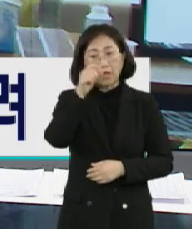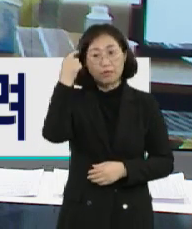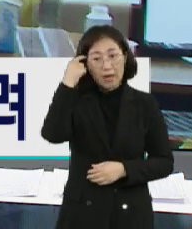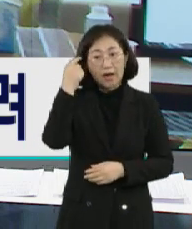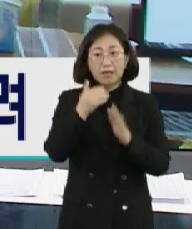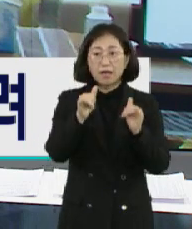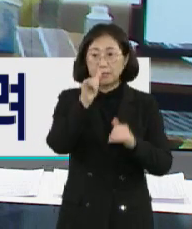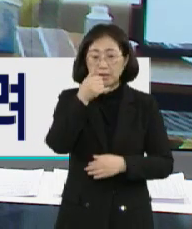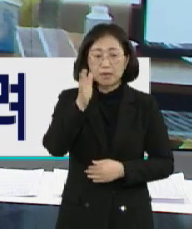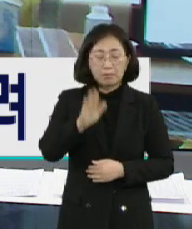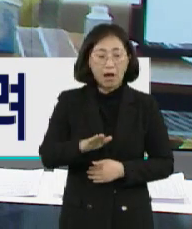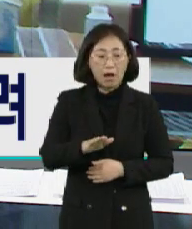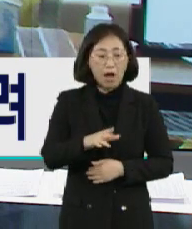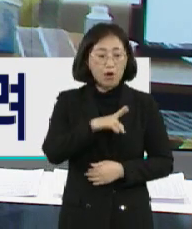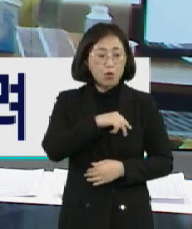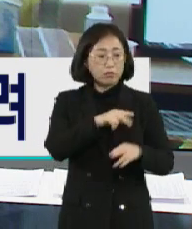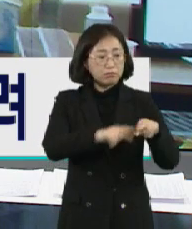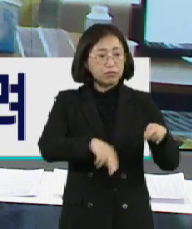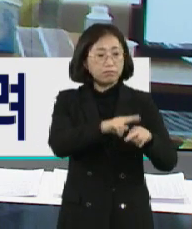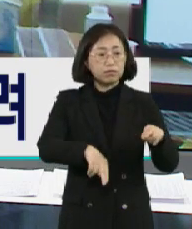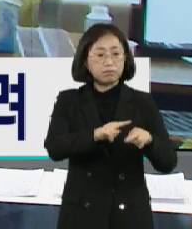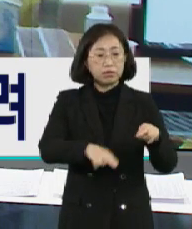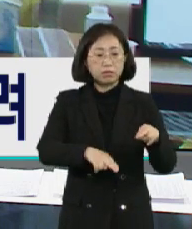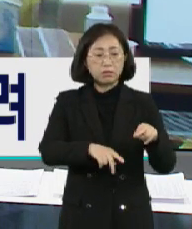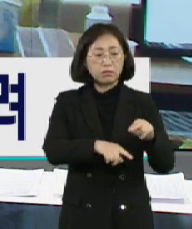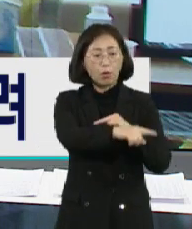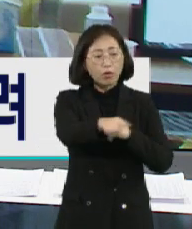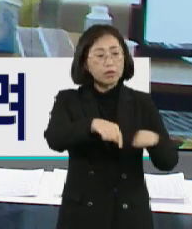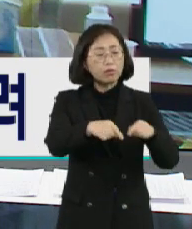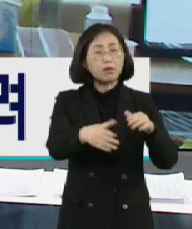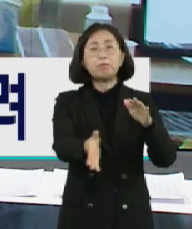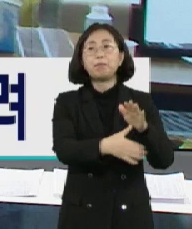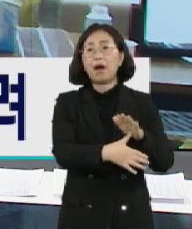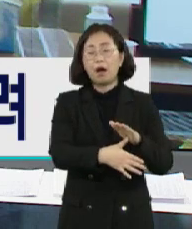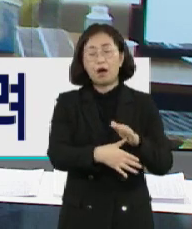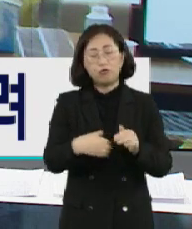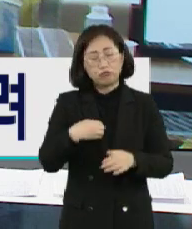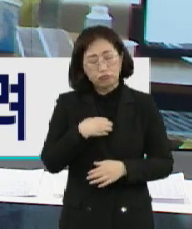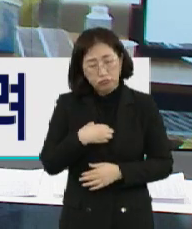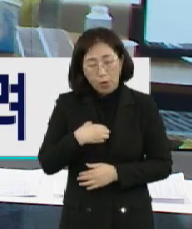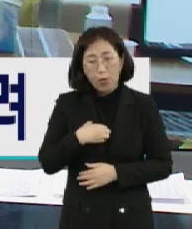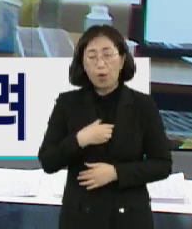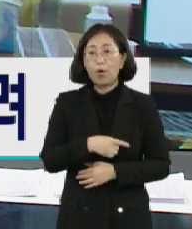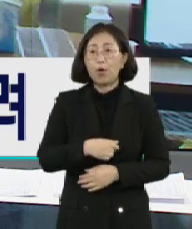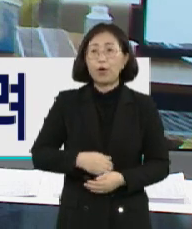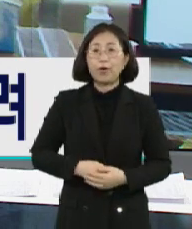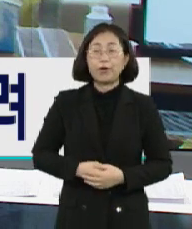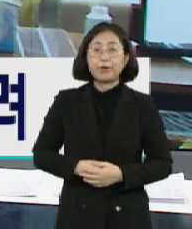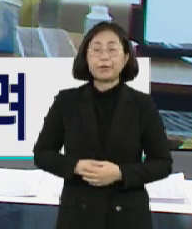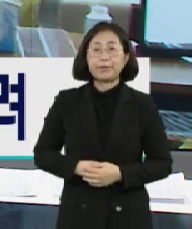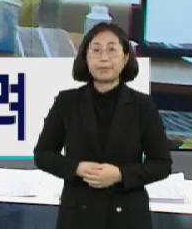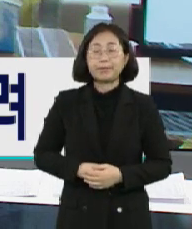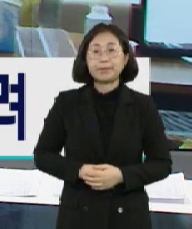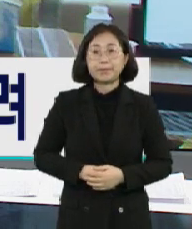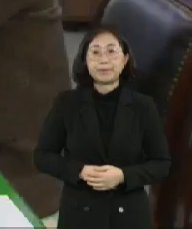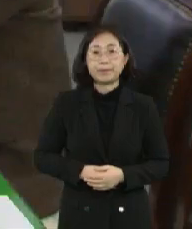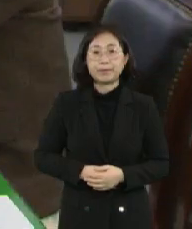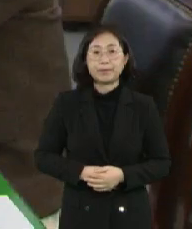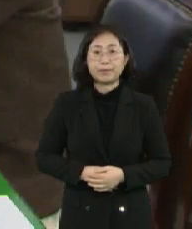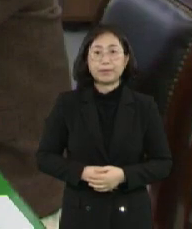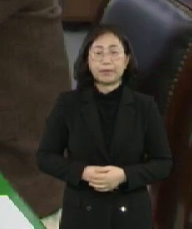많은 의원들이 이른 시점에 뛰어들면서 의정 공백을 우려하는 목소리도 나오고 있습니다. 강지령 기자입니다.